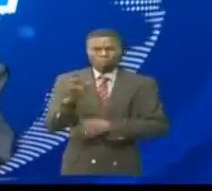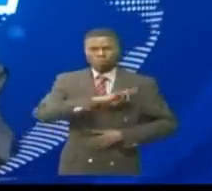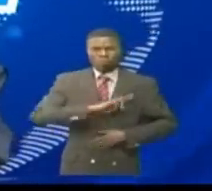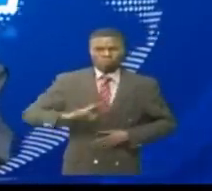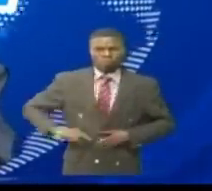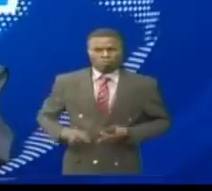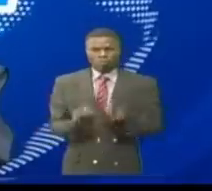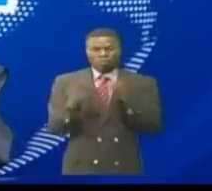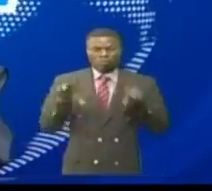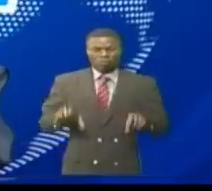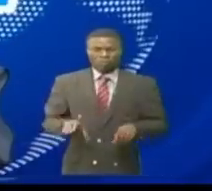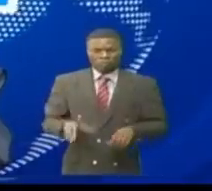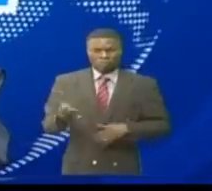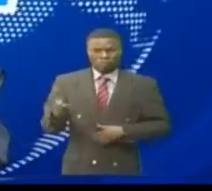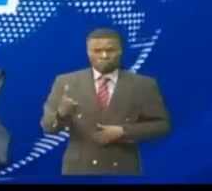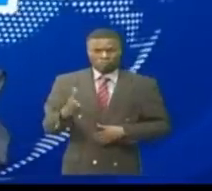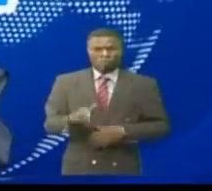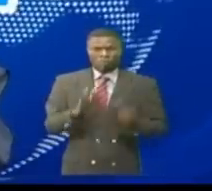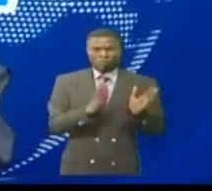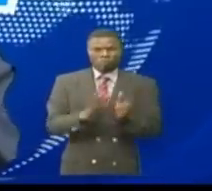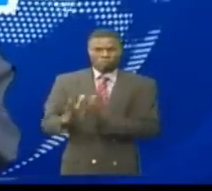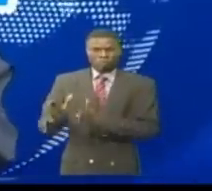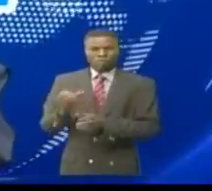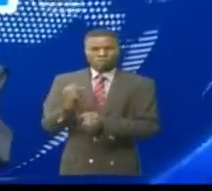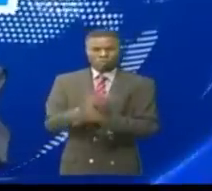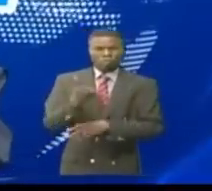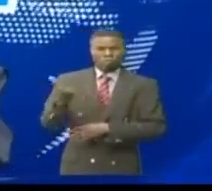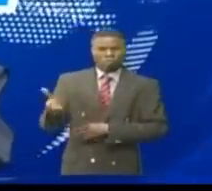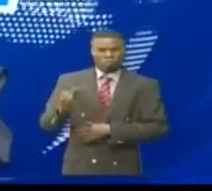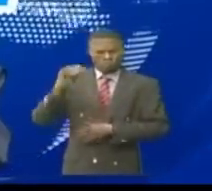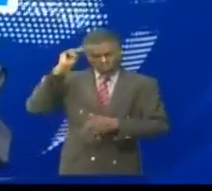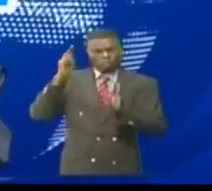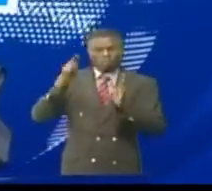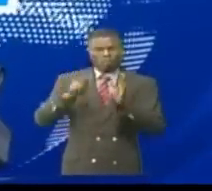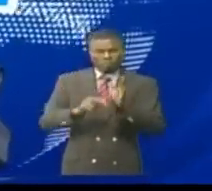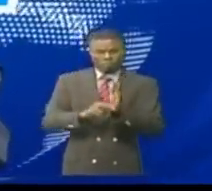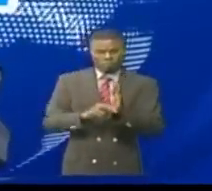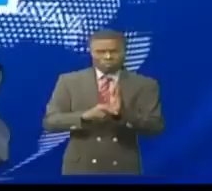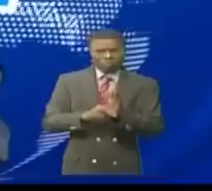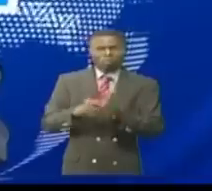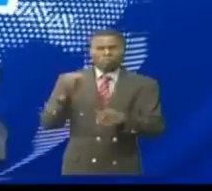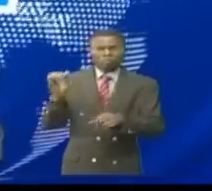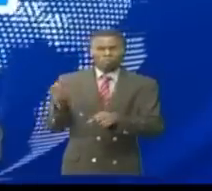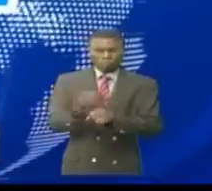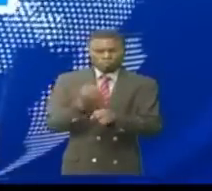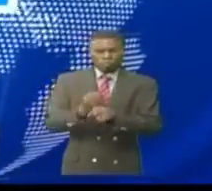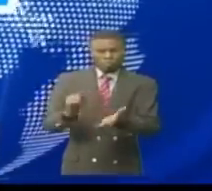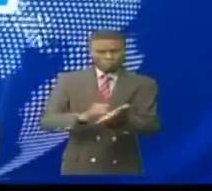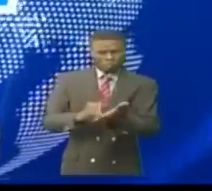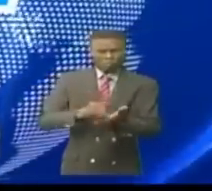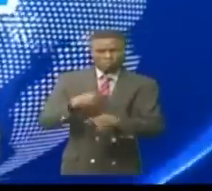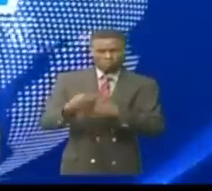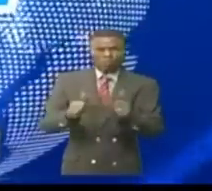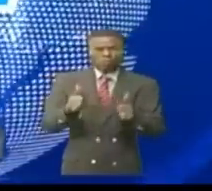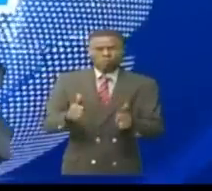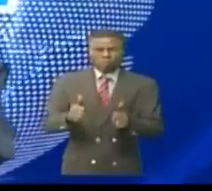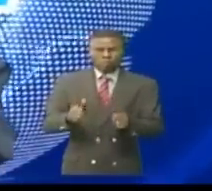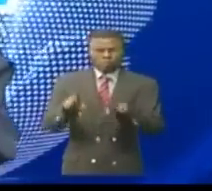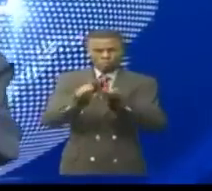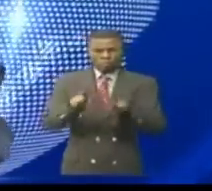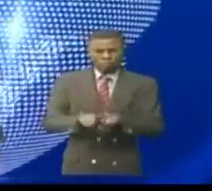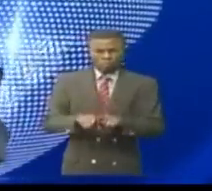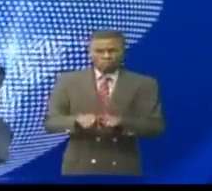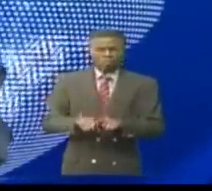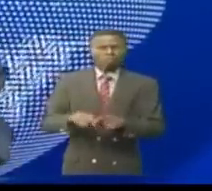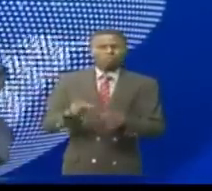République démocratique du Congo. Des dispositions sont déjà prises par le gouvernement pour que ces opérations se déroulent normalement, voire même dans les